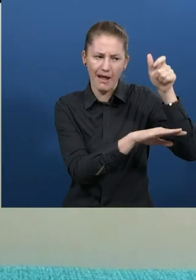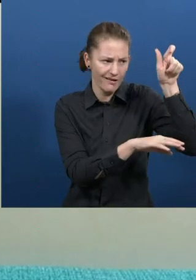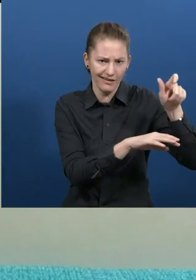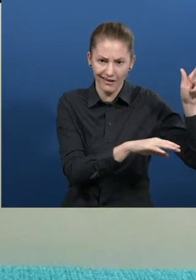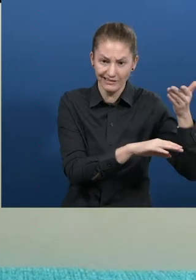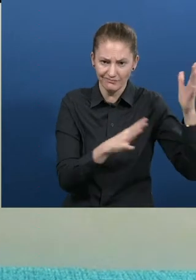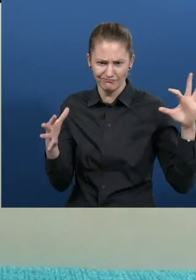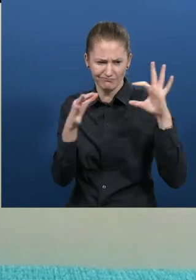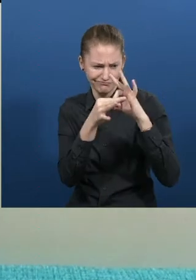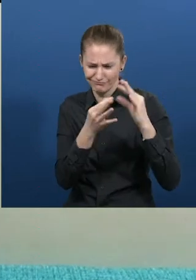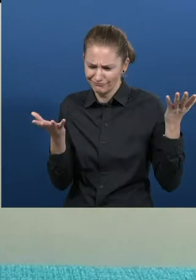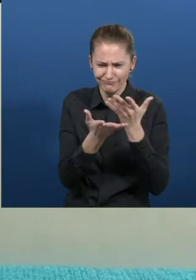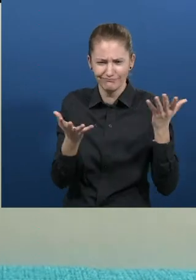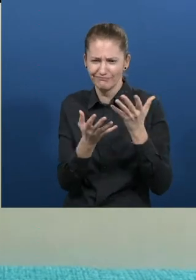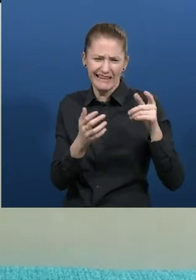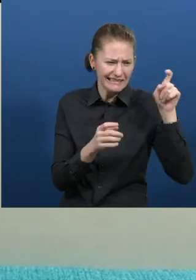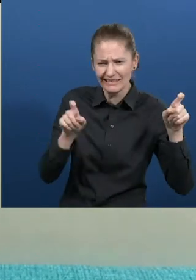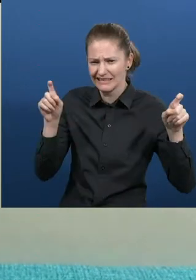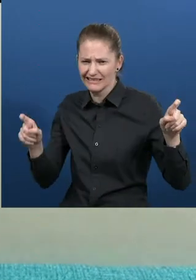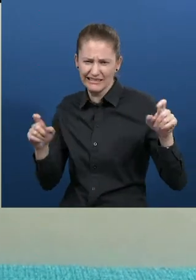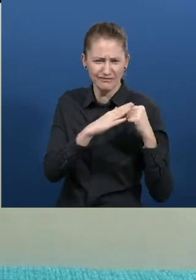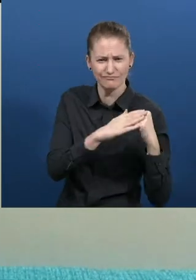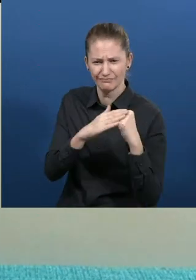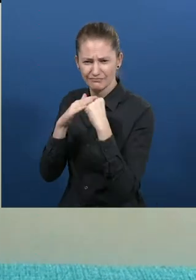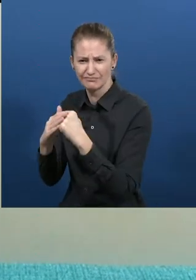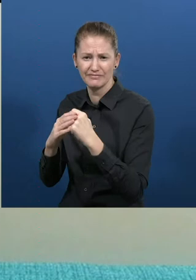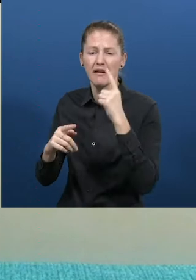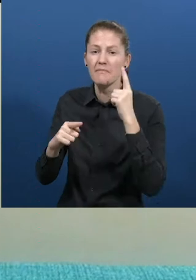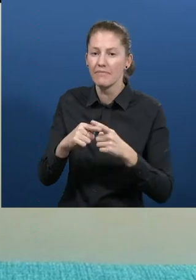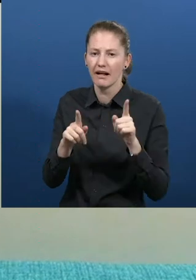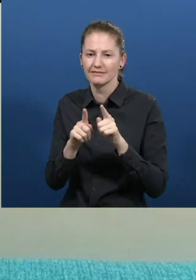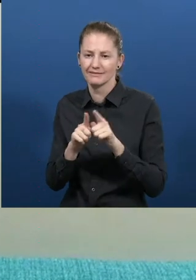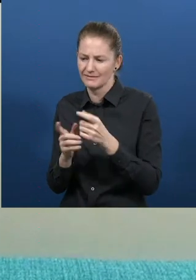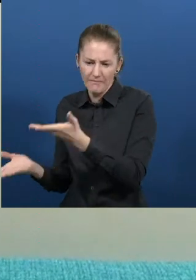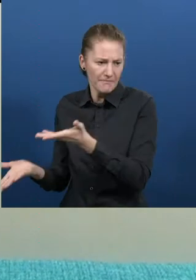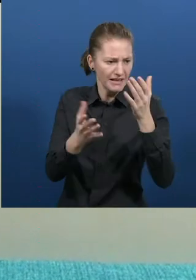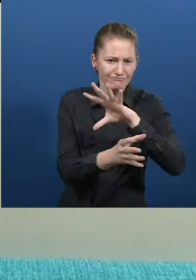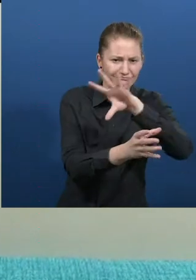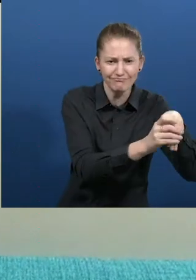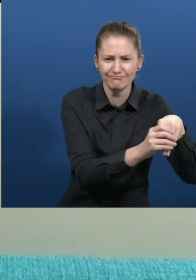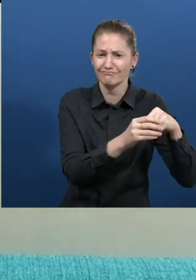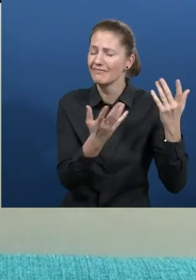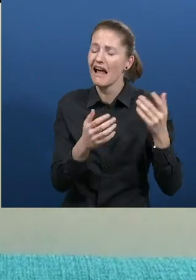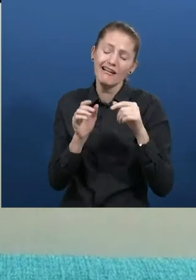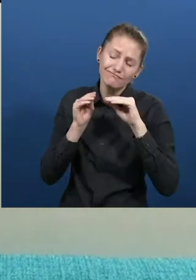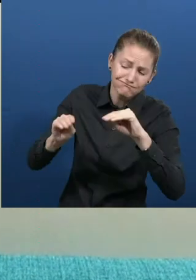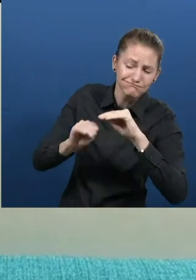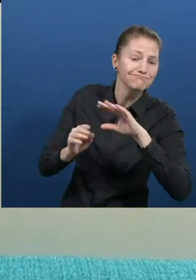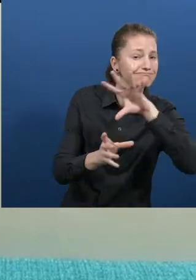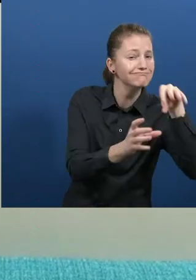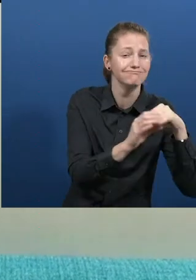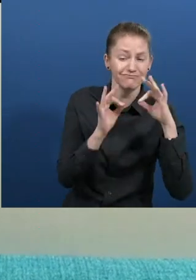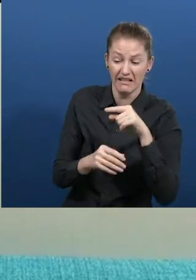לבין מחפשי העבודה באמצעות מודל אינטנסיבי של הכשרה מקצועית, סדנאות הכנה לעולם